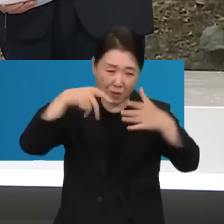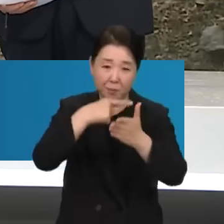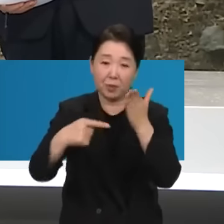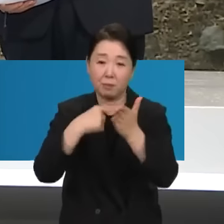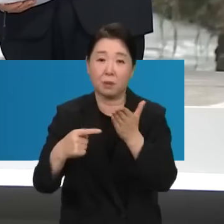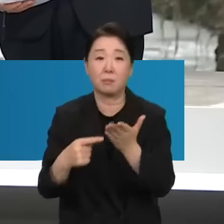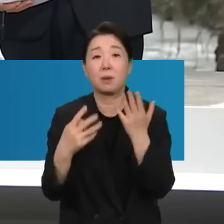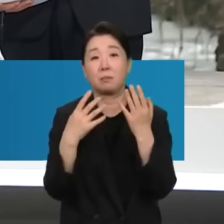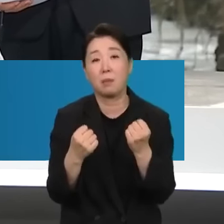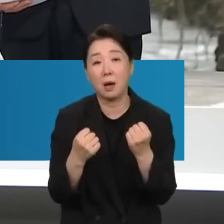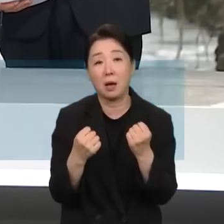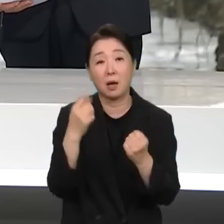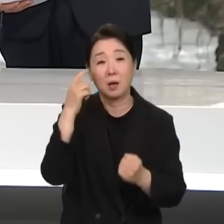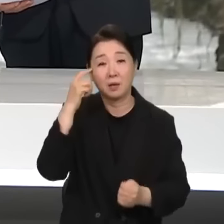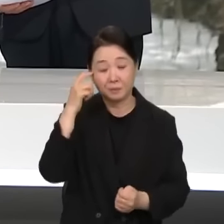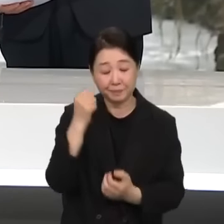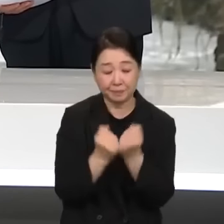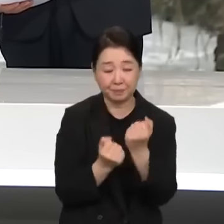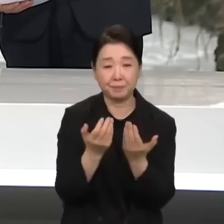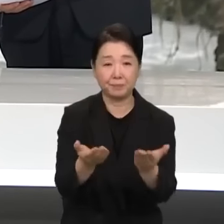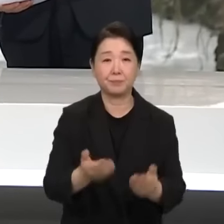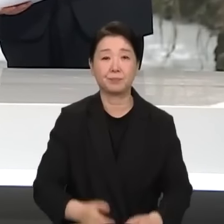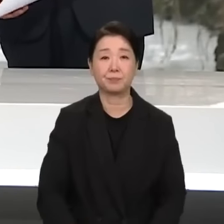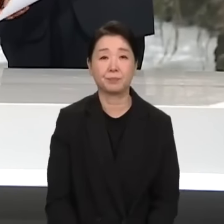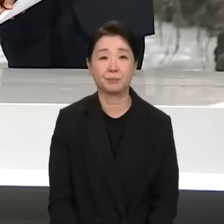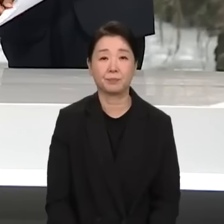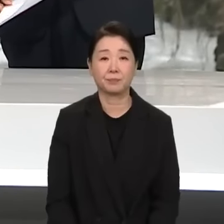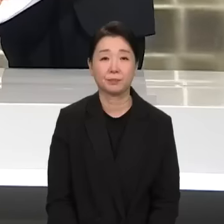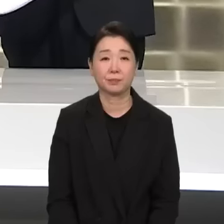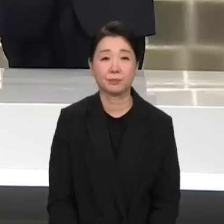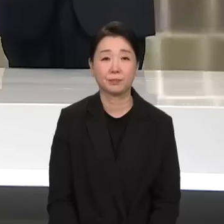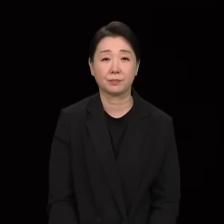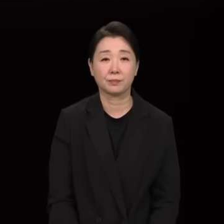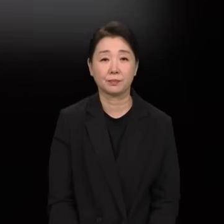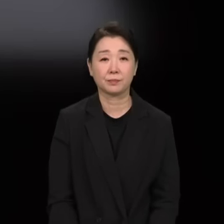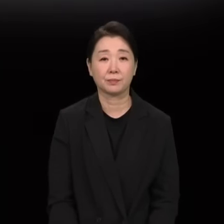잇따랐는데 정진명 기자가 피해 현장을 돌아봤습니다.